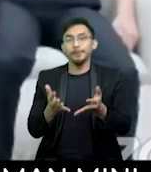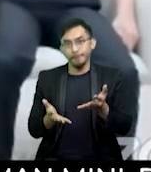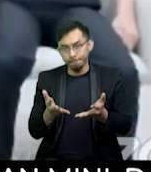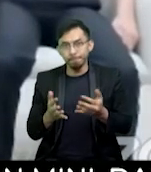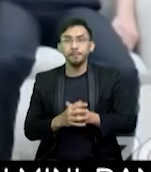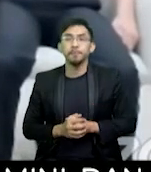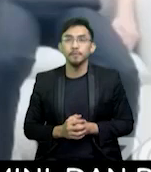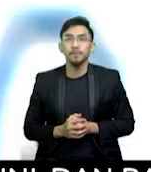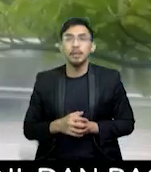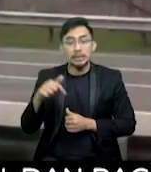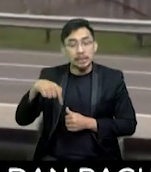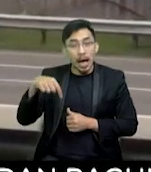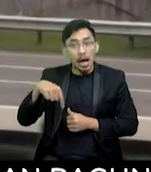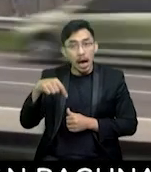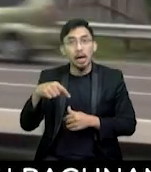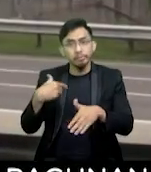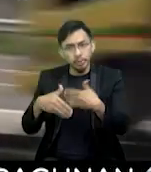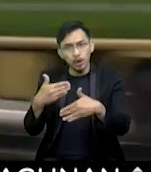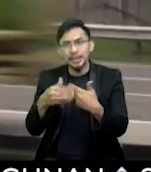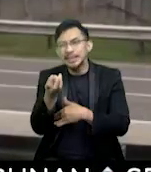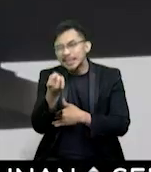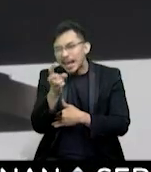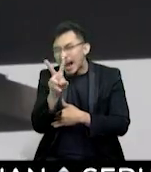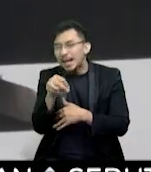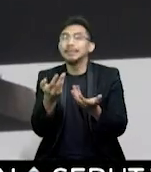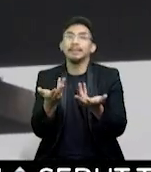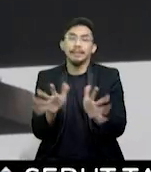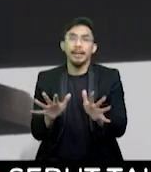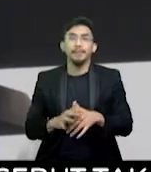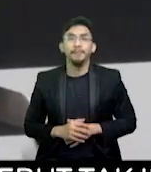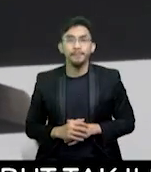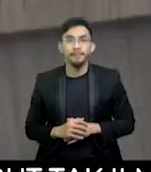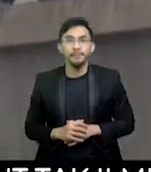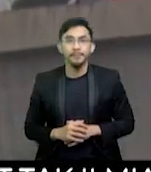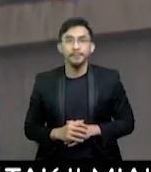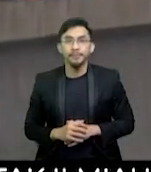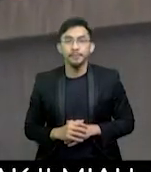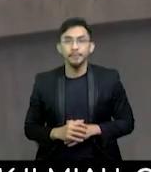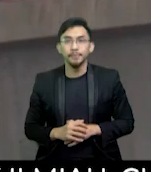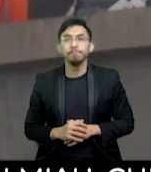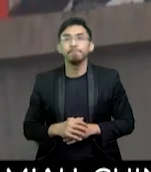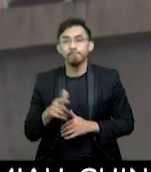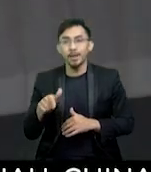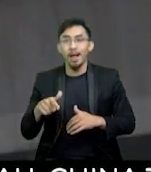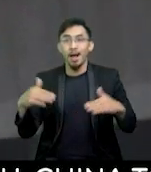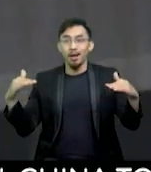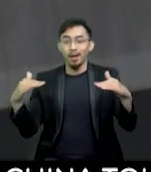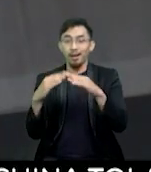sudah hampir selesai sebetulnya Hai sementara gerbong alerte kedua akan dievakuasi pada hari Senin besok